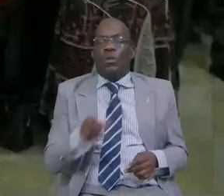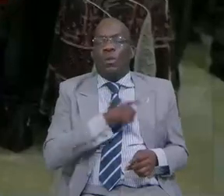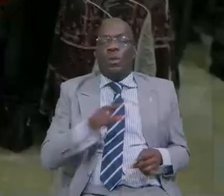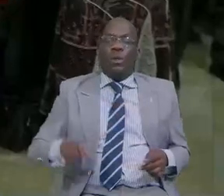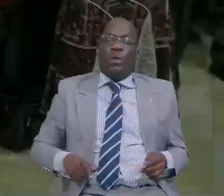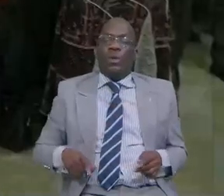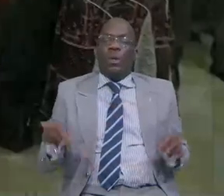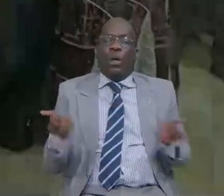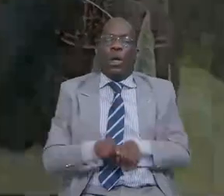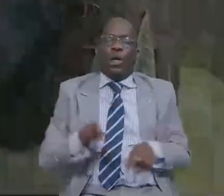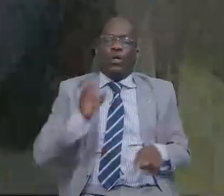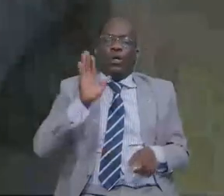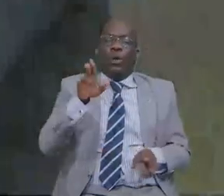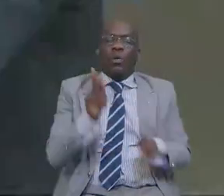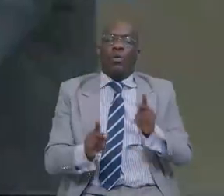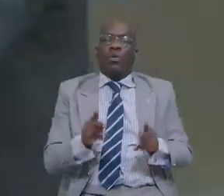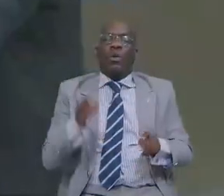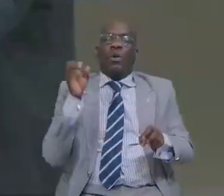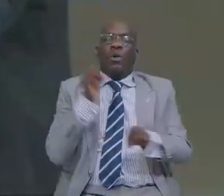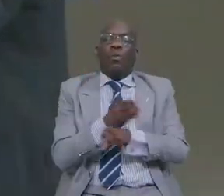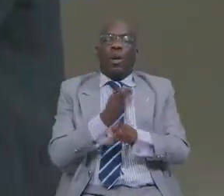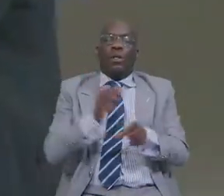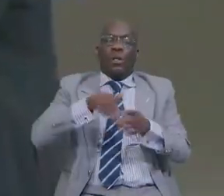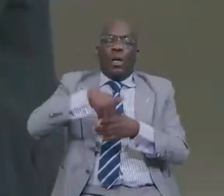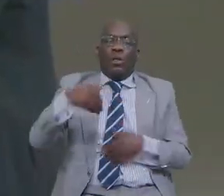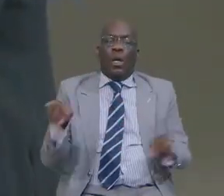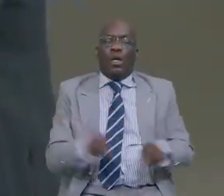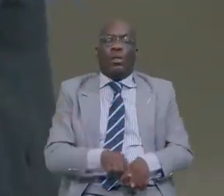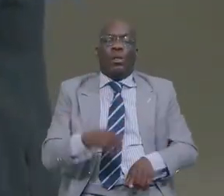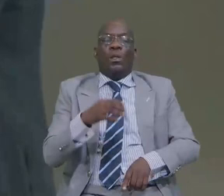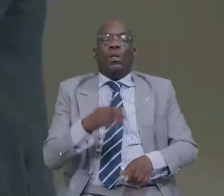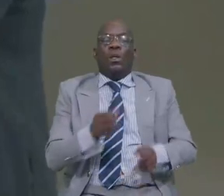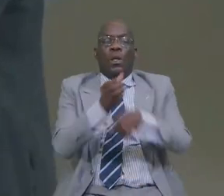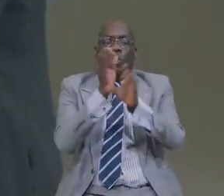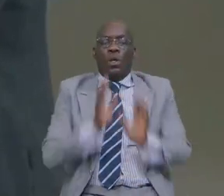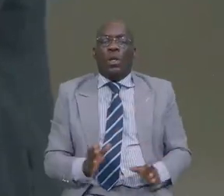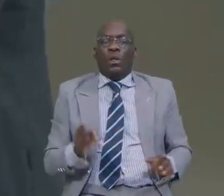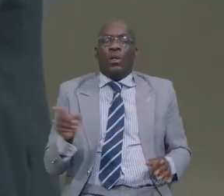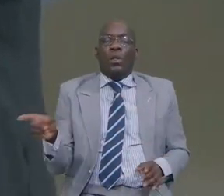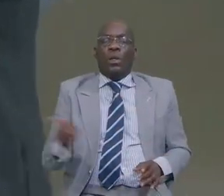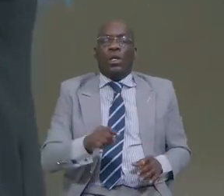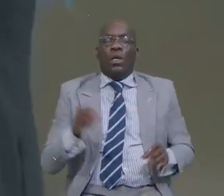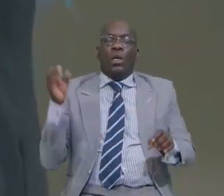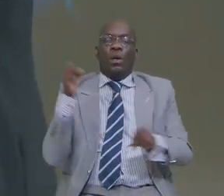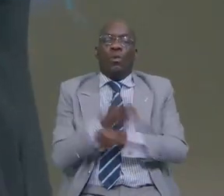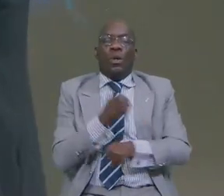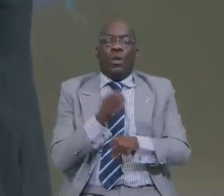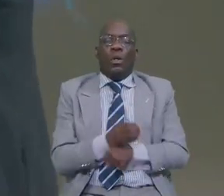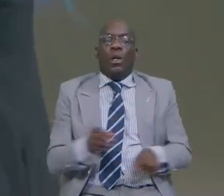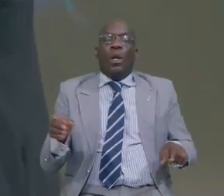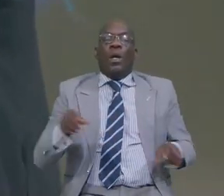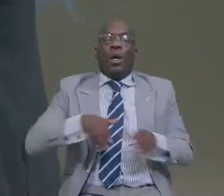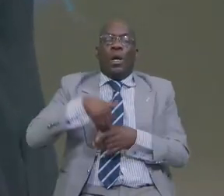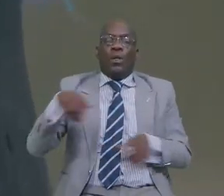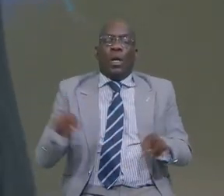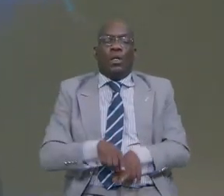Seigneur, comme ton peuple marche de l'avant, comme des champions, et marche comme des